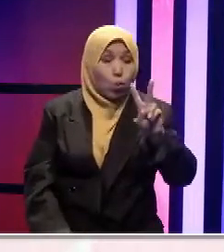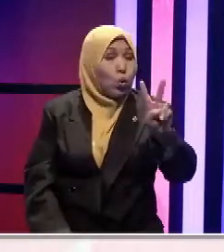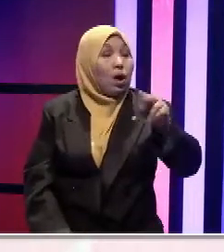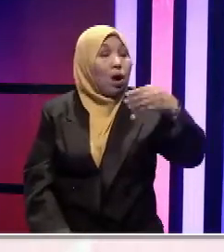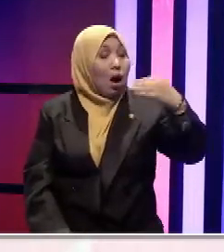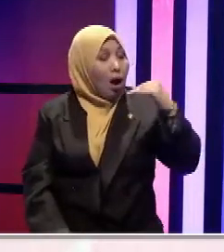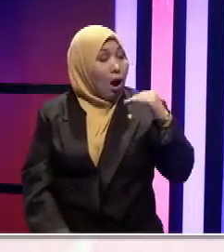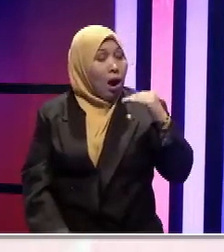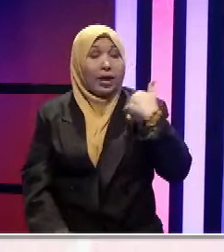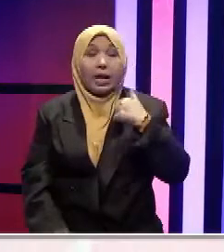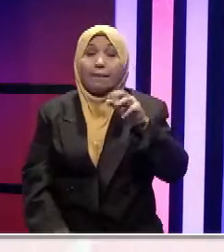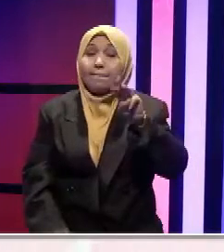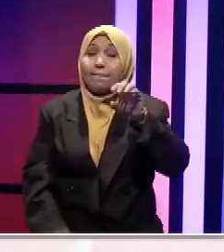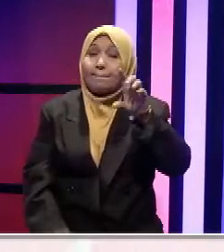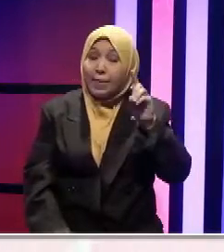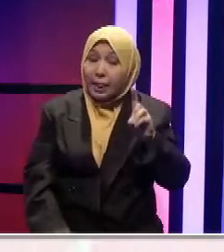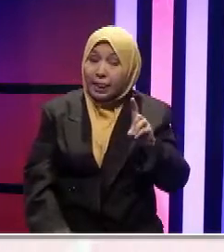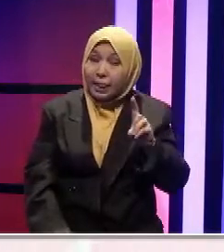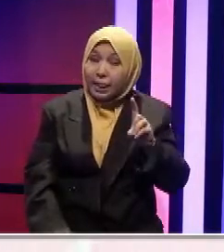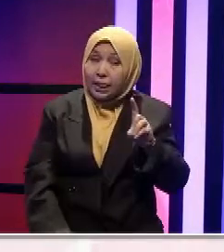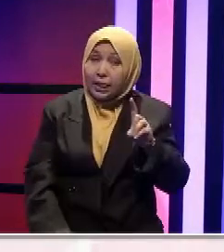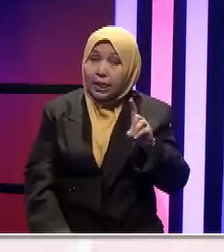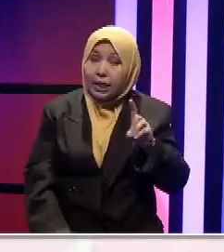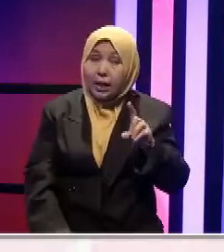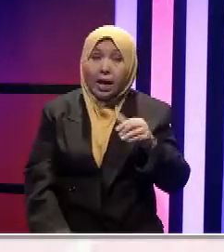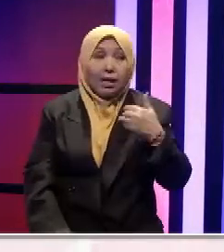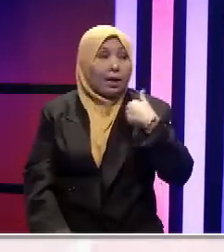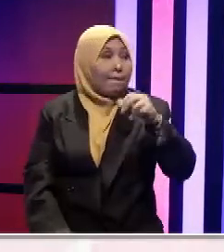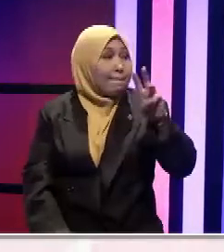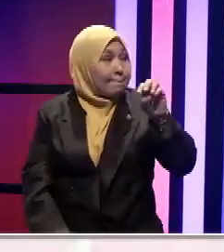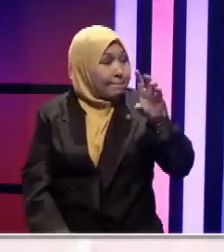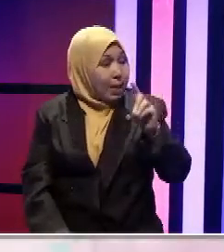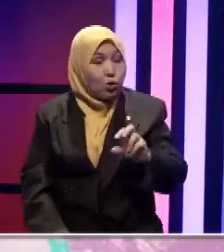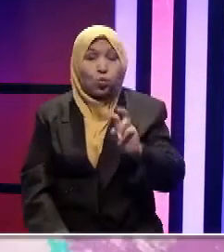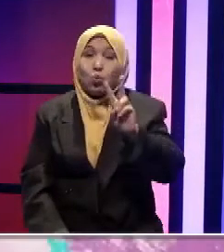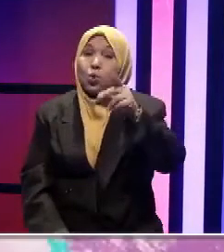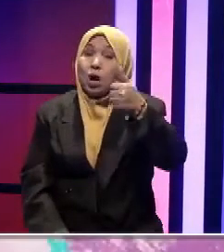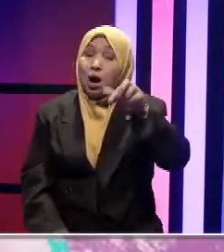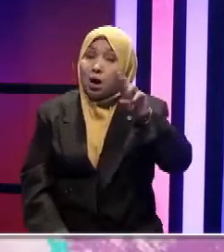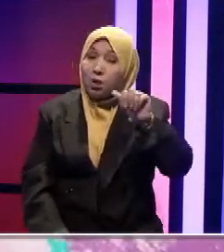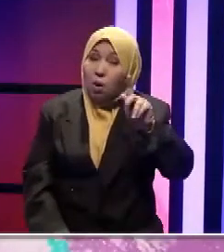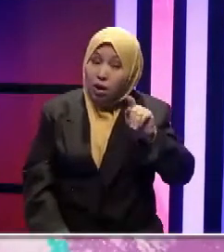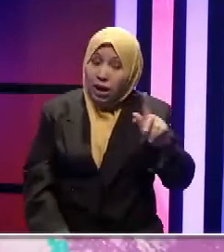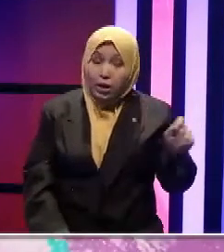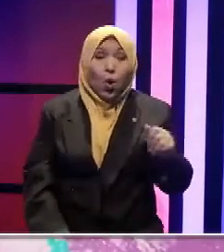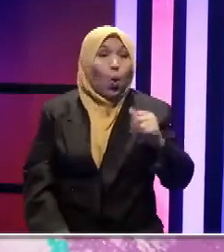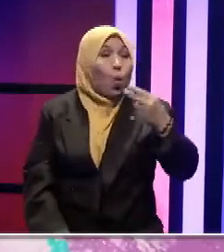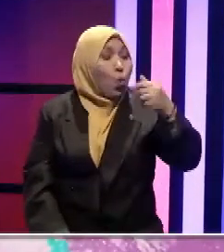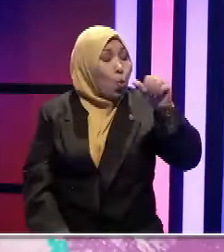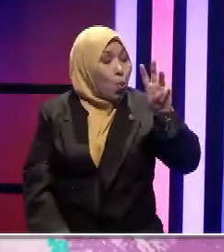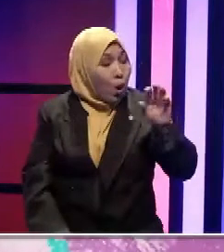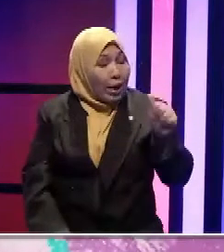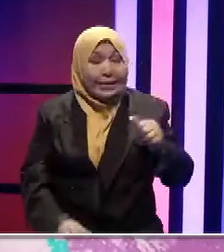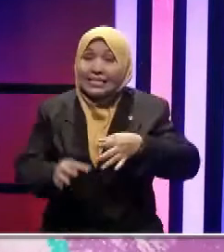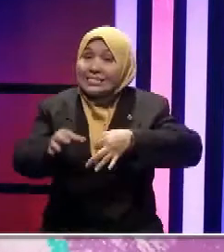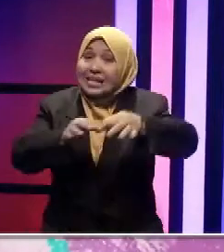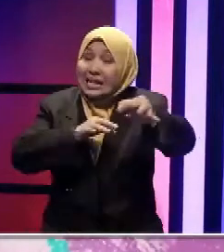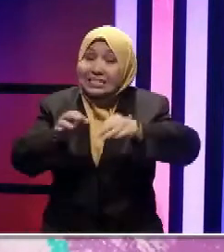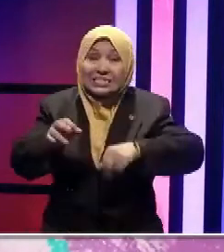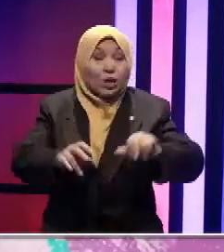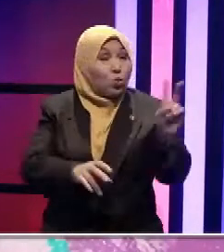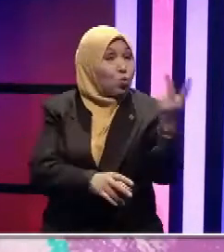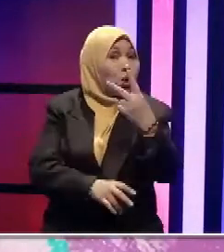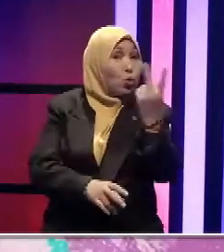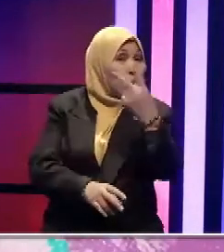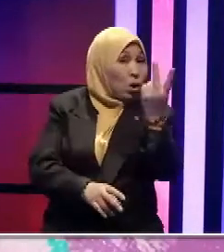ditengah tua Demak Demak dua rakaat wanna huhuhu dijelaskan 22 HK